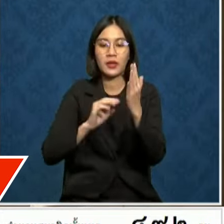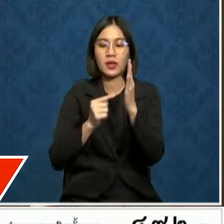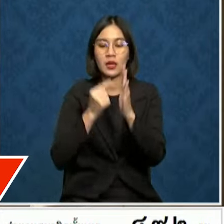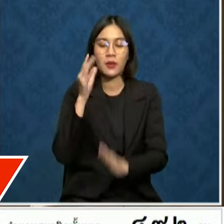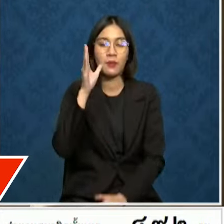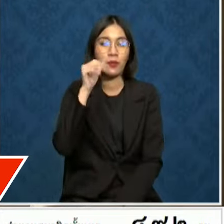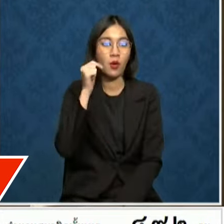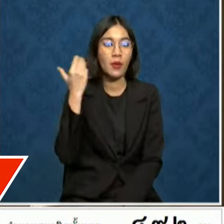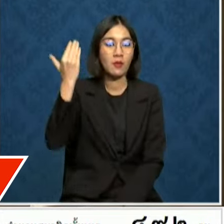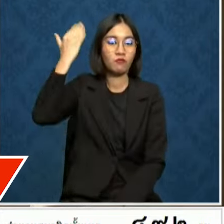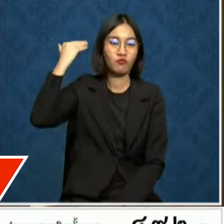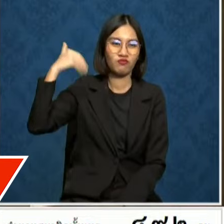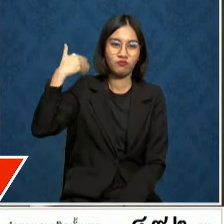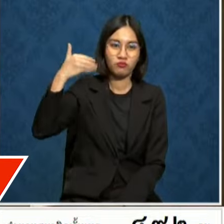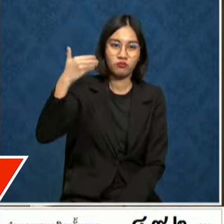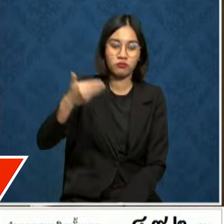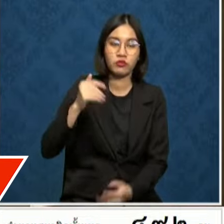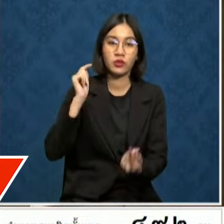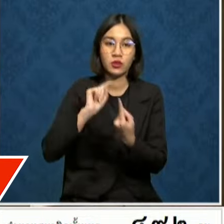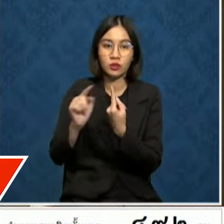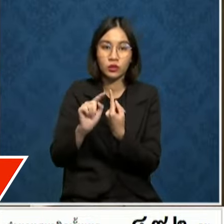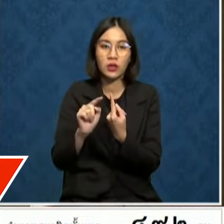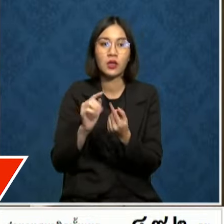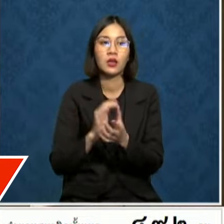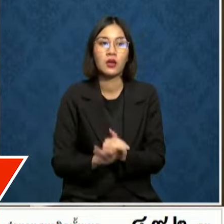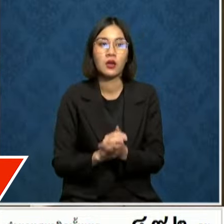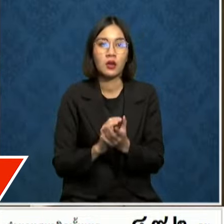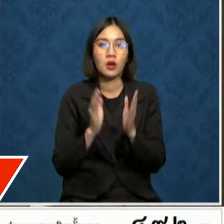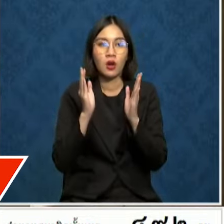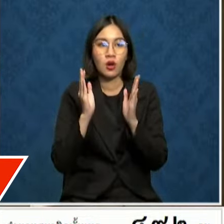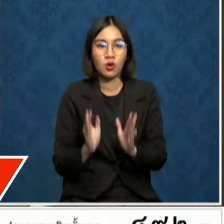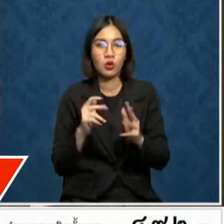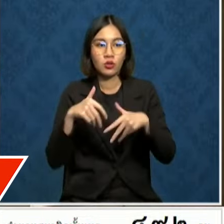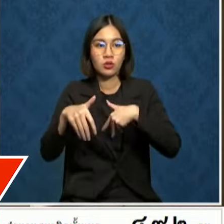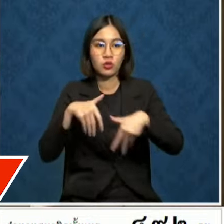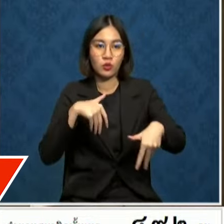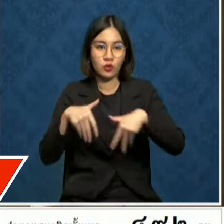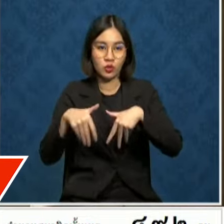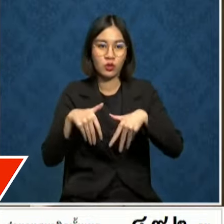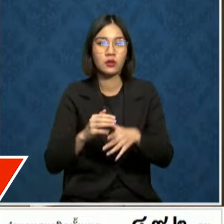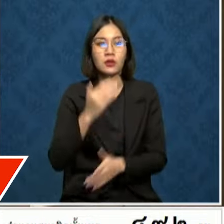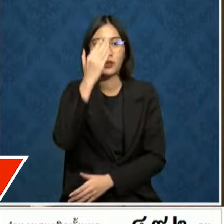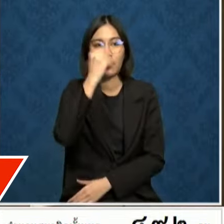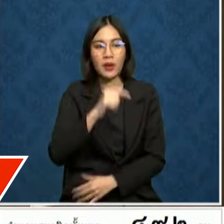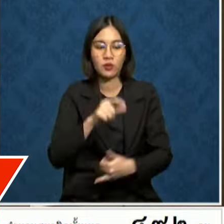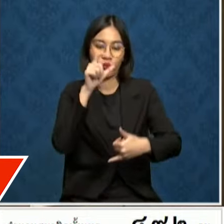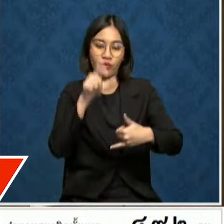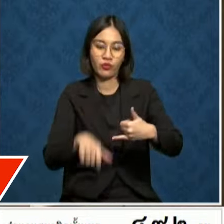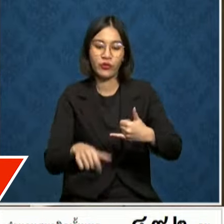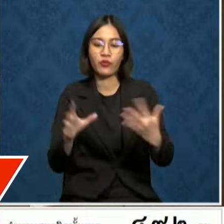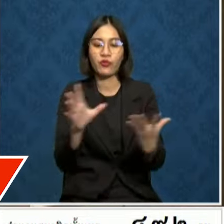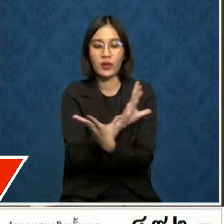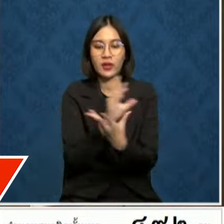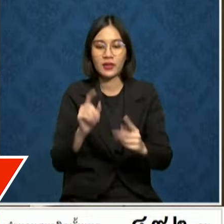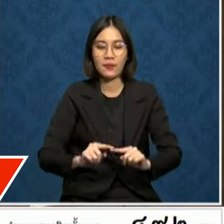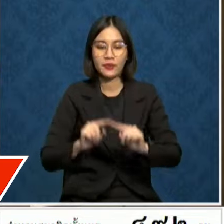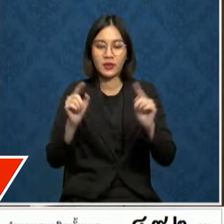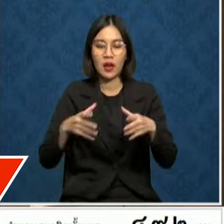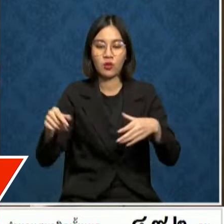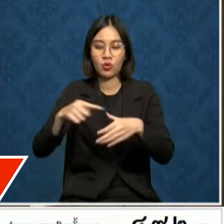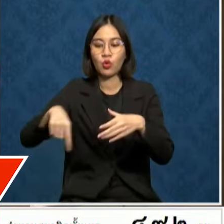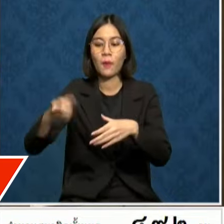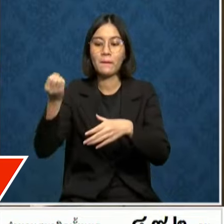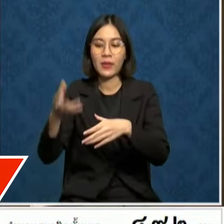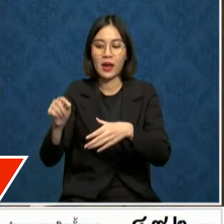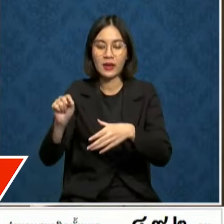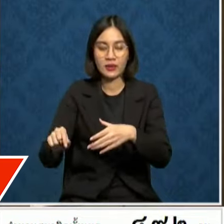บรรพบุรุษซึ่งก็เข้าองค์ประกอบของการเป็นชนเผ่าพื้นเมืองเนื่องจากมีอัตลักษณ์วัฒนธรรมที่แตกต่างจากกลุ่มคนส่วน